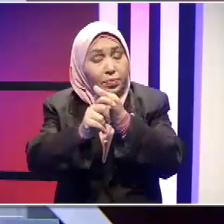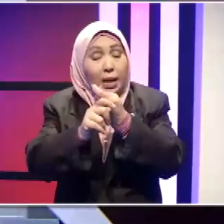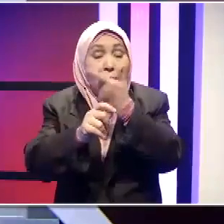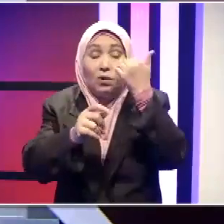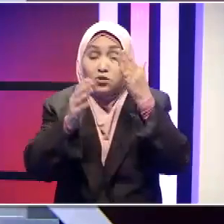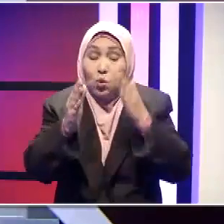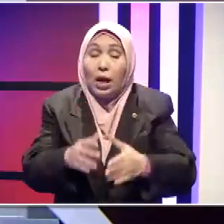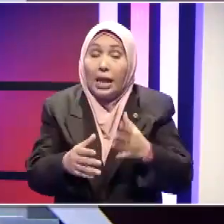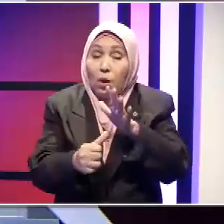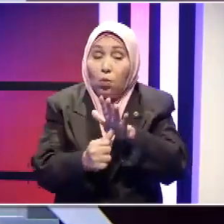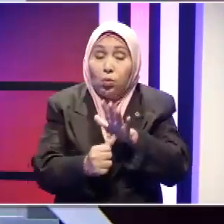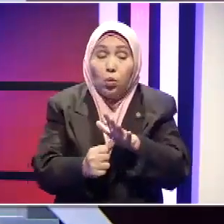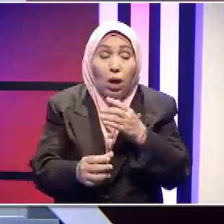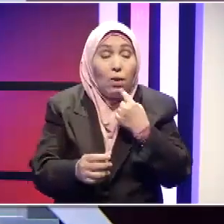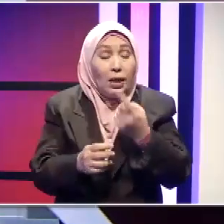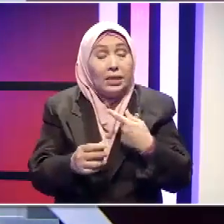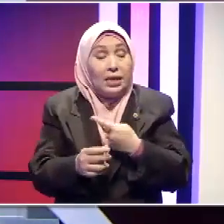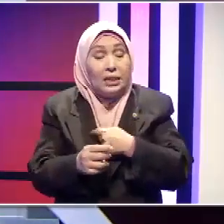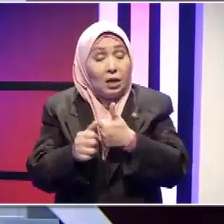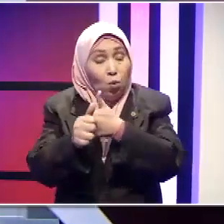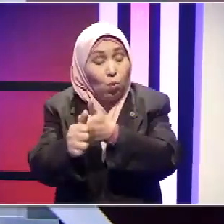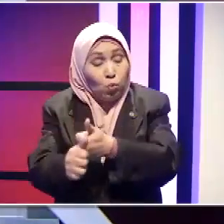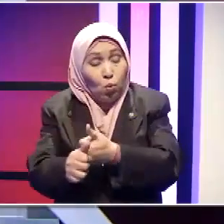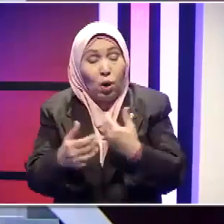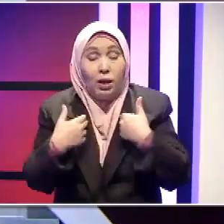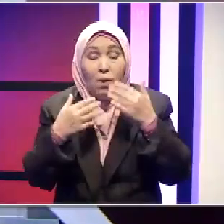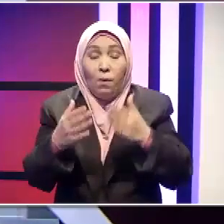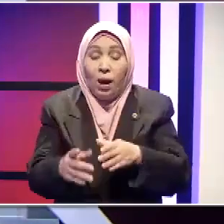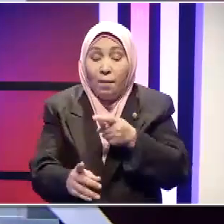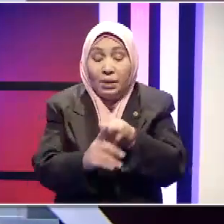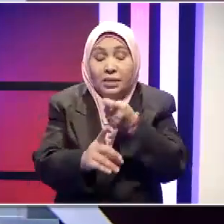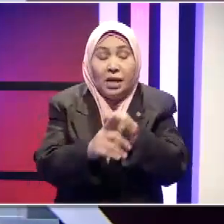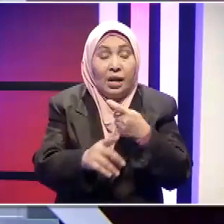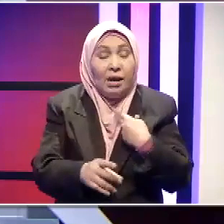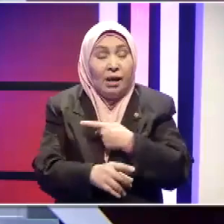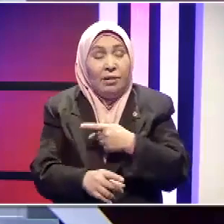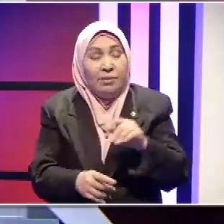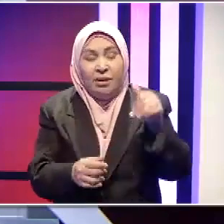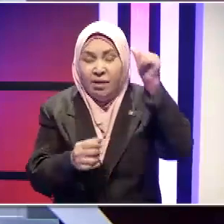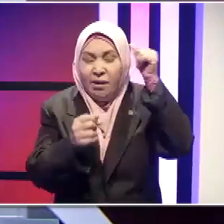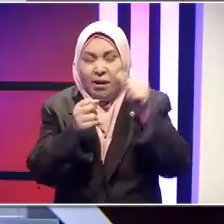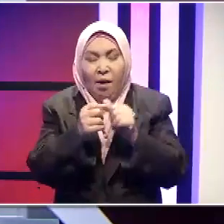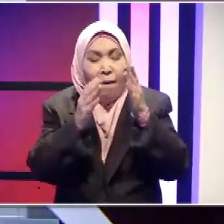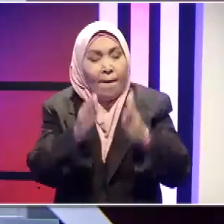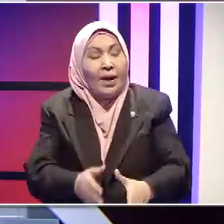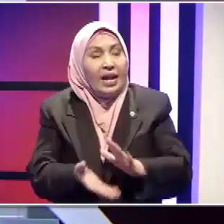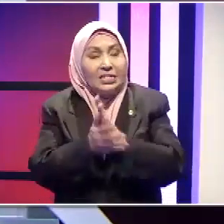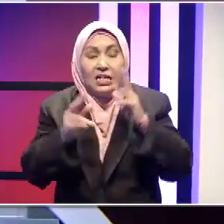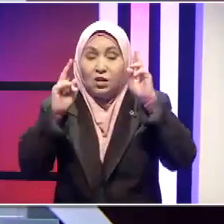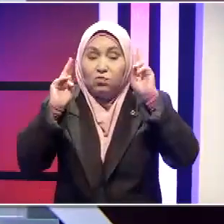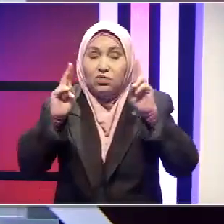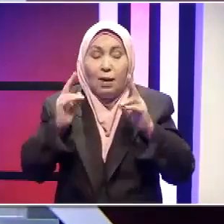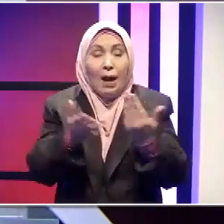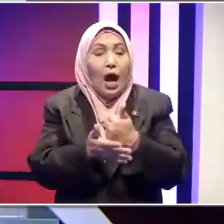pasar uang tahu tuh saja kalau katakan kita dikutuk ke Adapun uang menyindir kita adalah naiknya ingat kau enggak jadi ustadzah baru